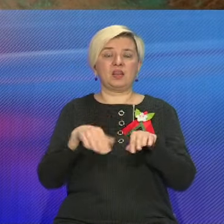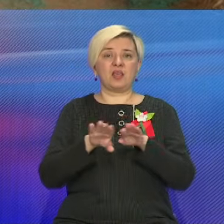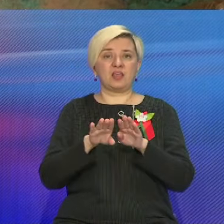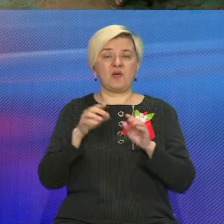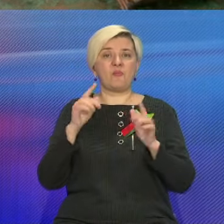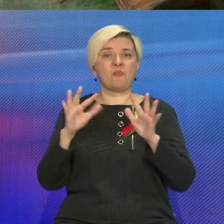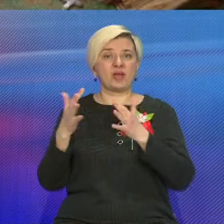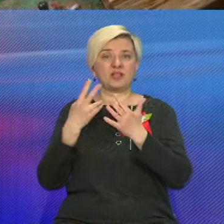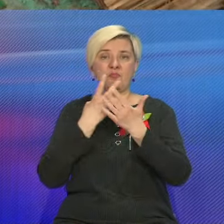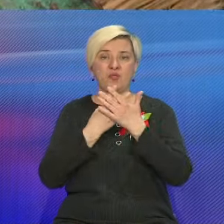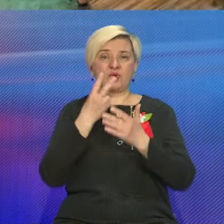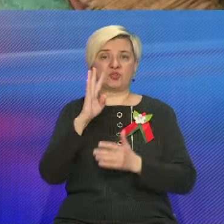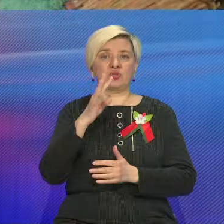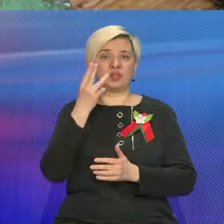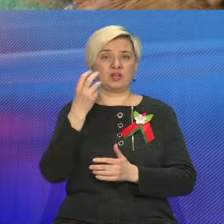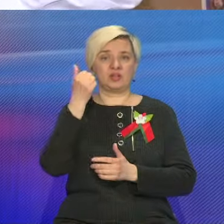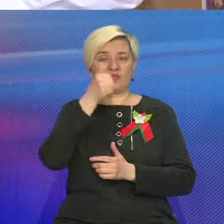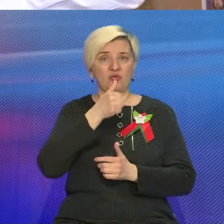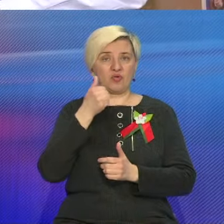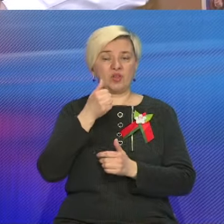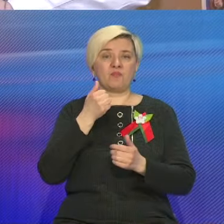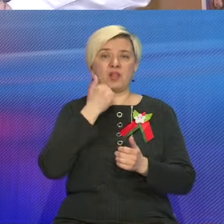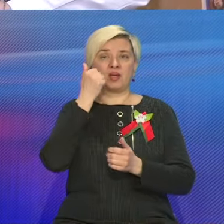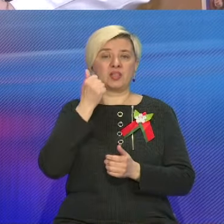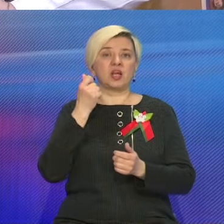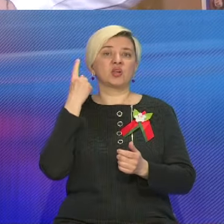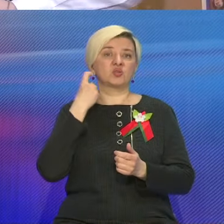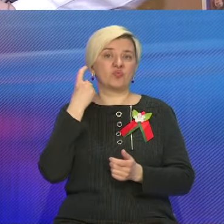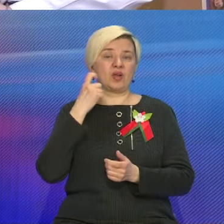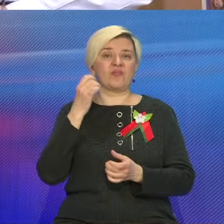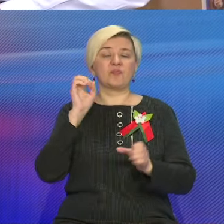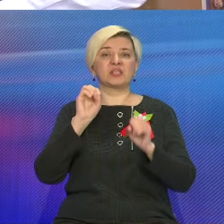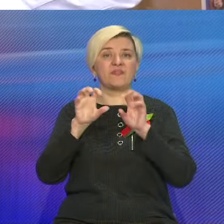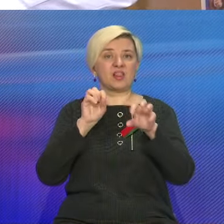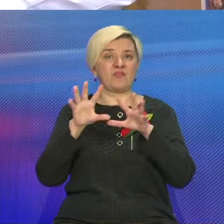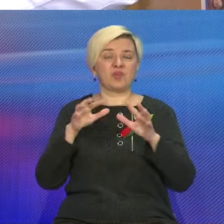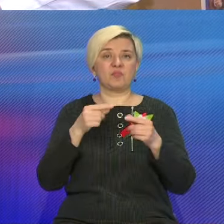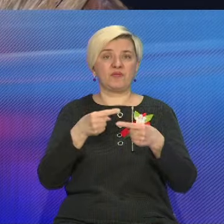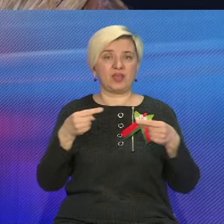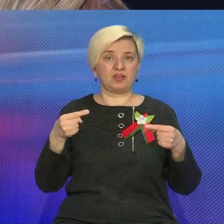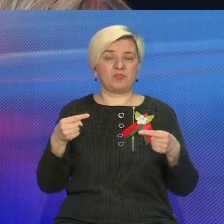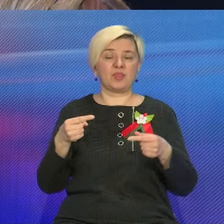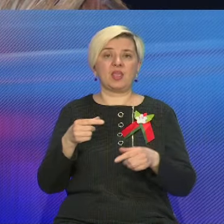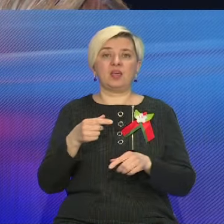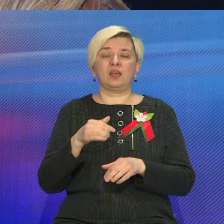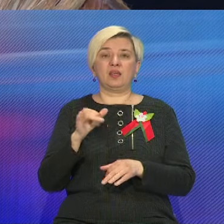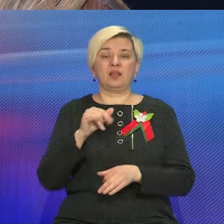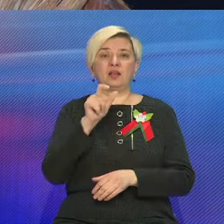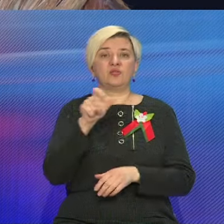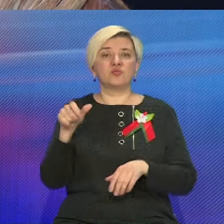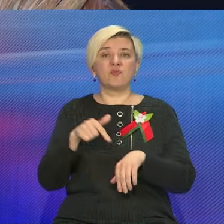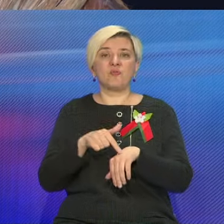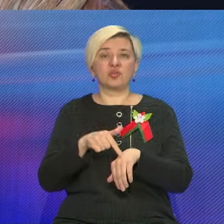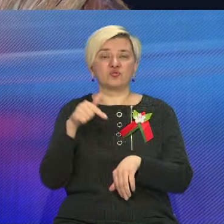года, дякуючи не только гуковым и светловым эффектам. У час працы было шмат размов про войну, и жахи и ахвяр. І падлеткі глыбока прачулі